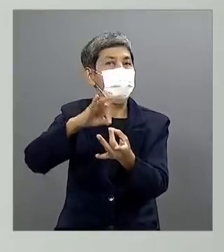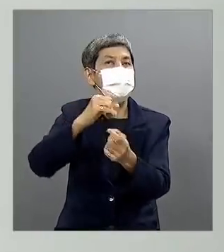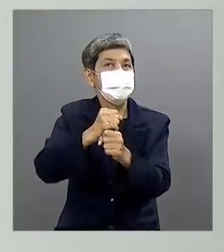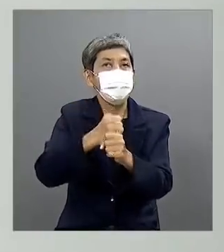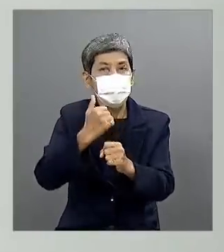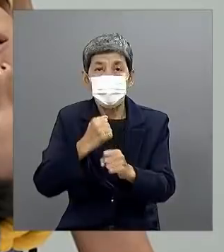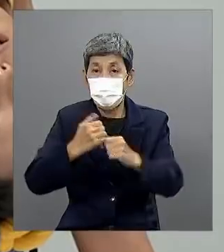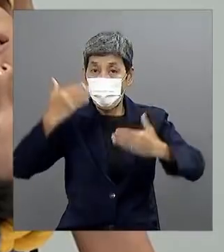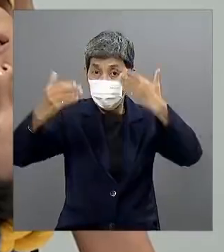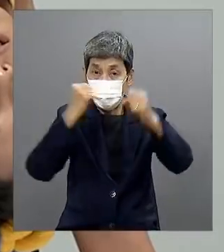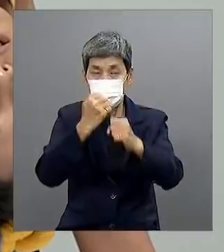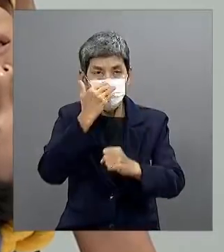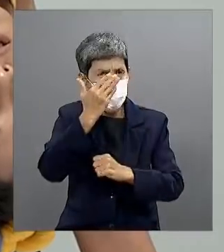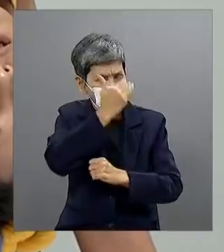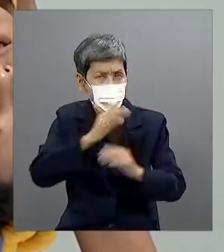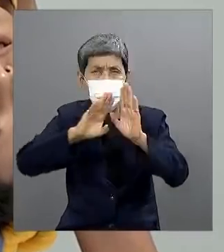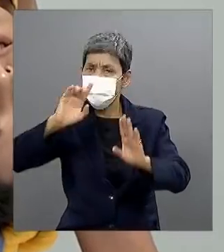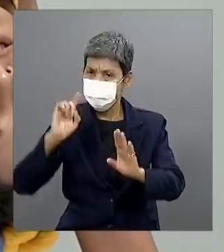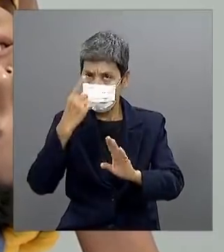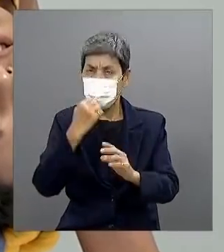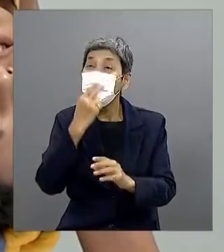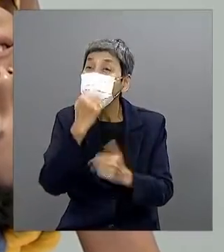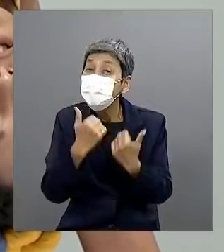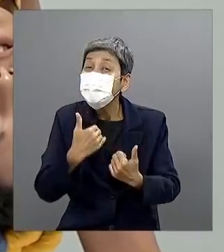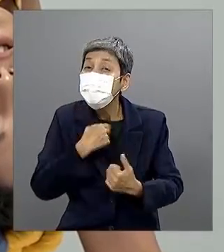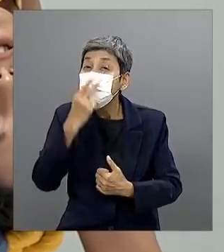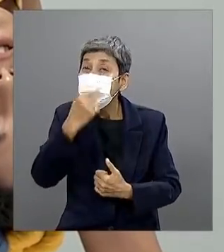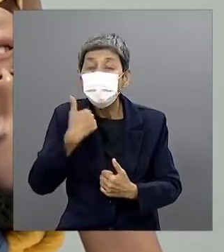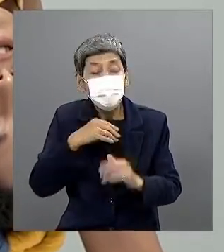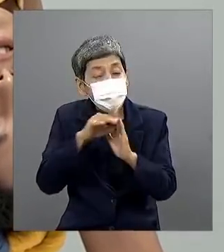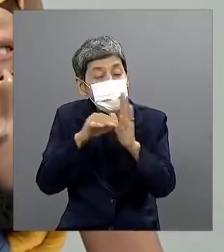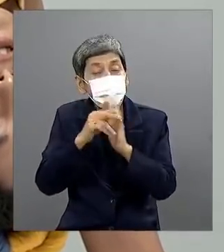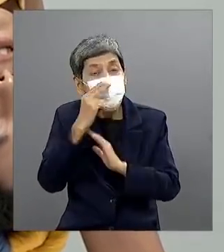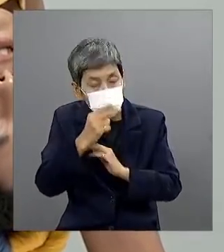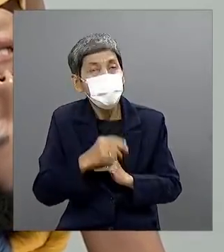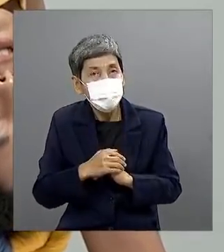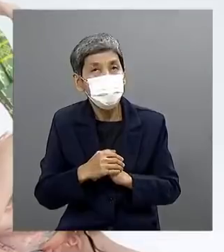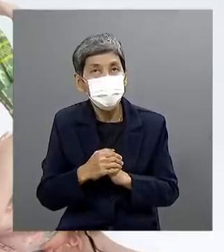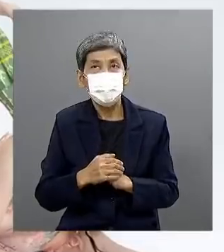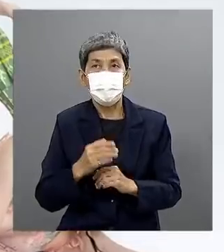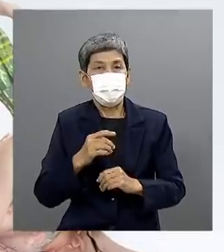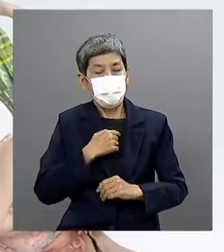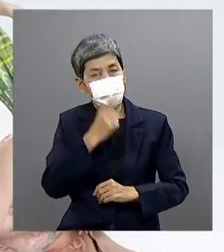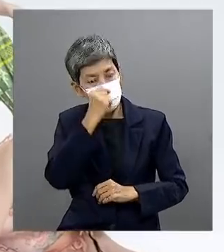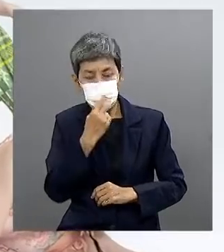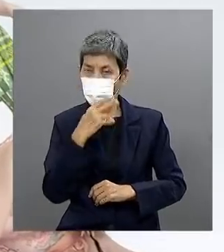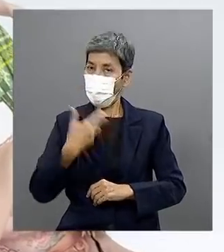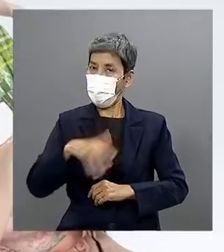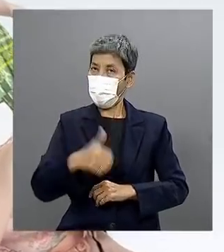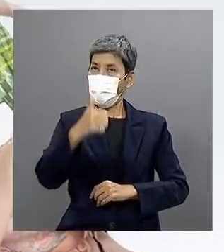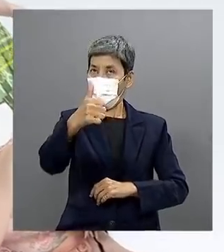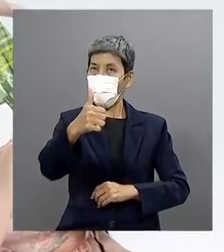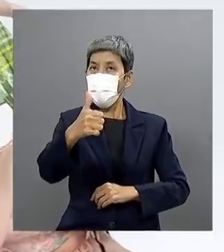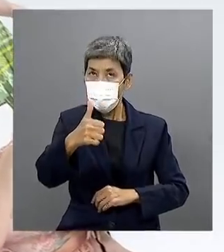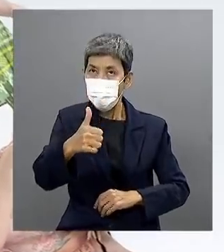บบมีความร่วมสมัยมากขึ้นในปัจจุบันเนี่ยเราจะเห็นอะไรพวกนี้ไปตลาดโลกเยอะขึ้นนะฝรั่งเขา amazing มากและอีกหนึ่งอย่างก็คือเป็น